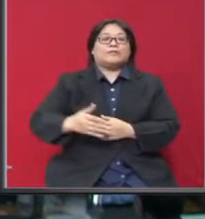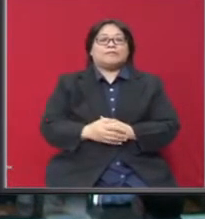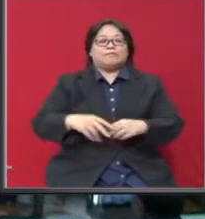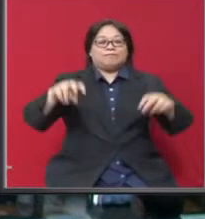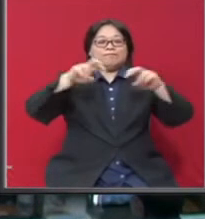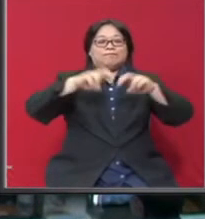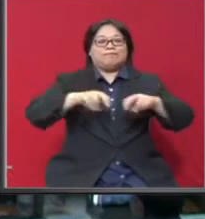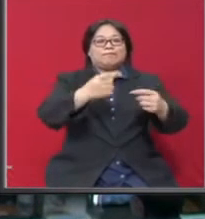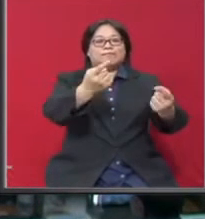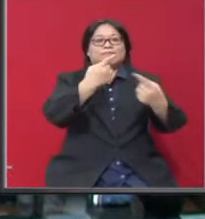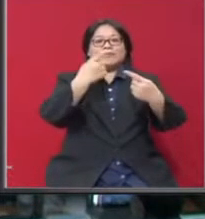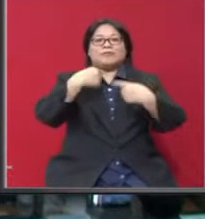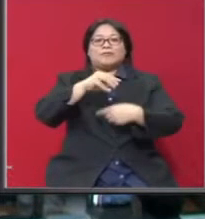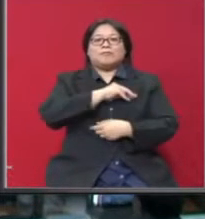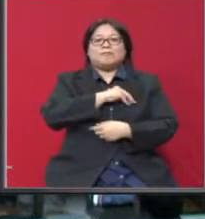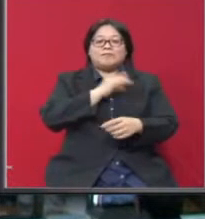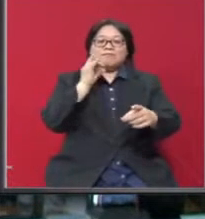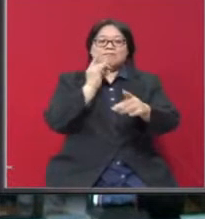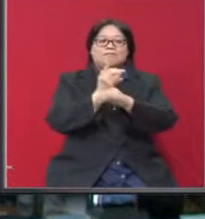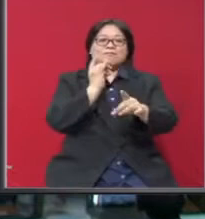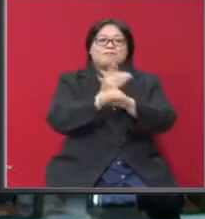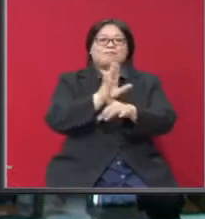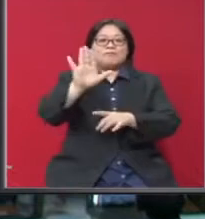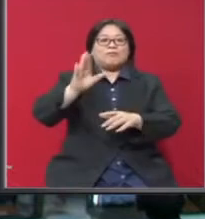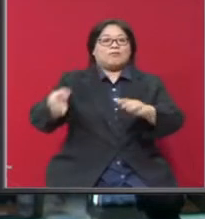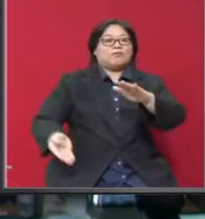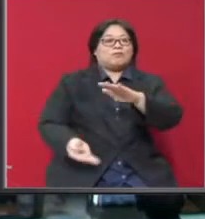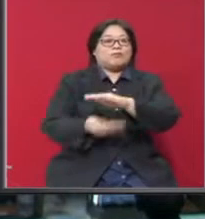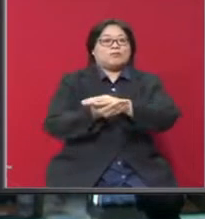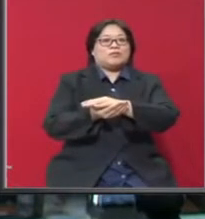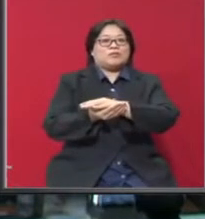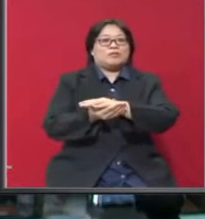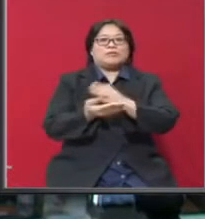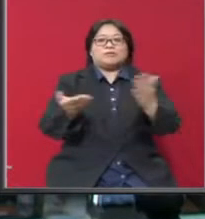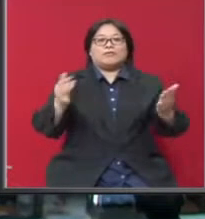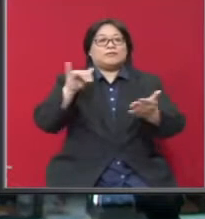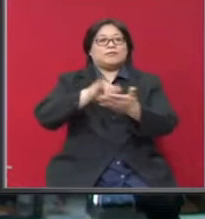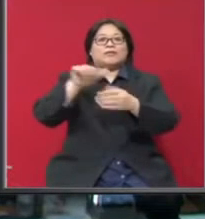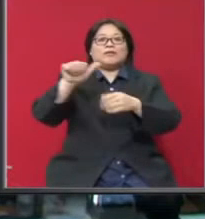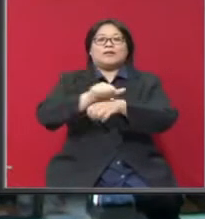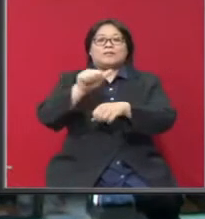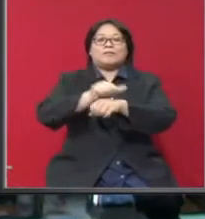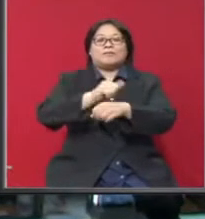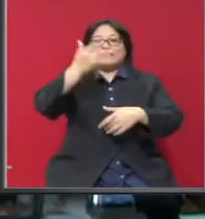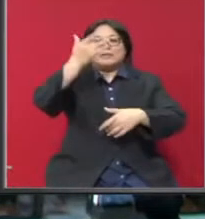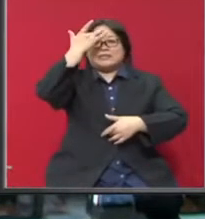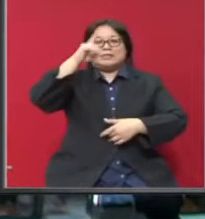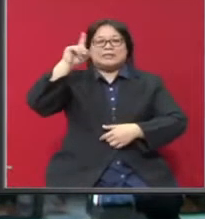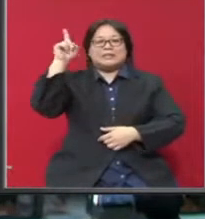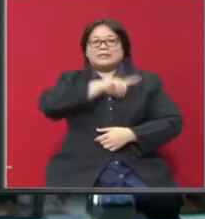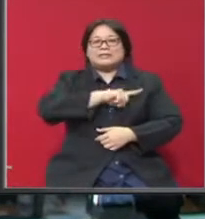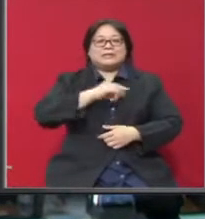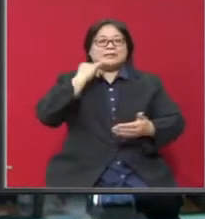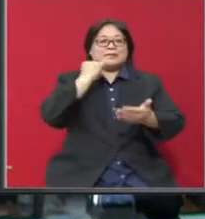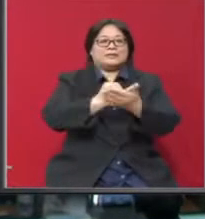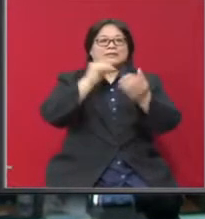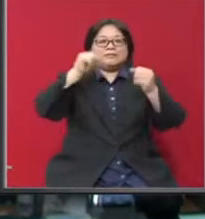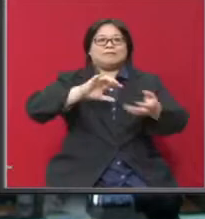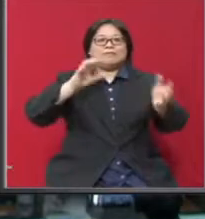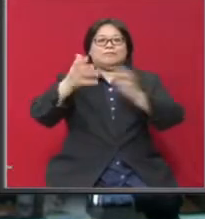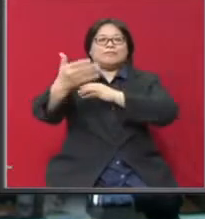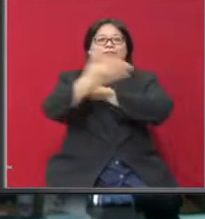meneliti depresi jawaban menteri dengan kesungguhannya ras Wah adalah amalan penyakit jejak dan boleh mengacuhkan